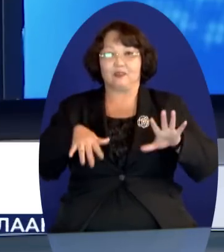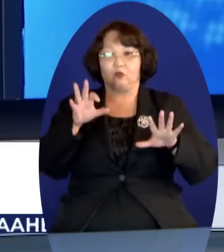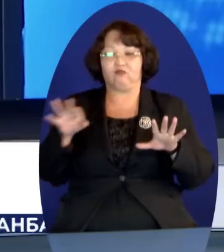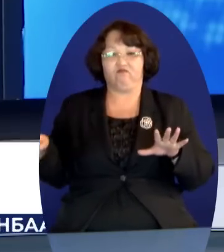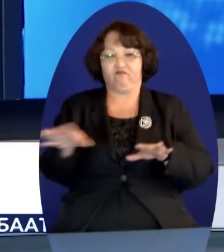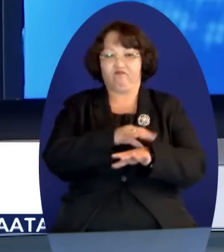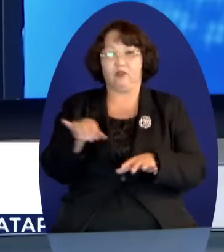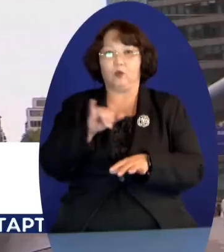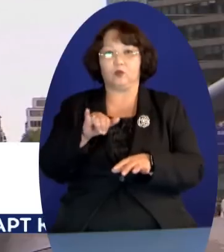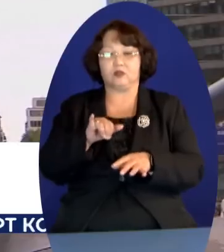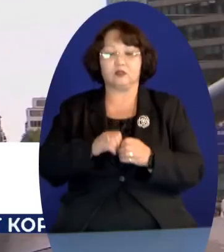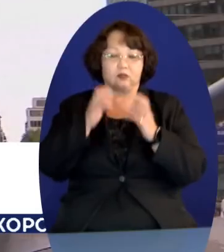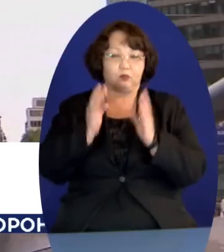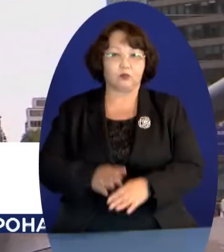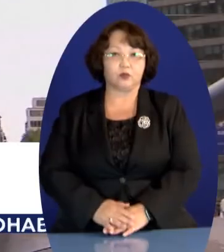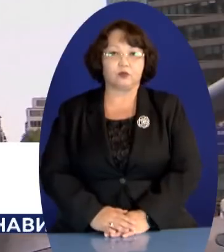байна.